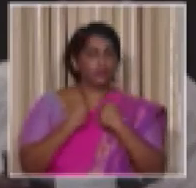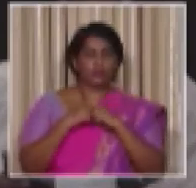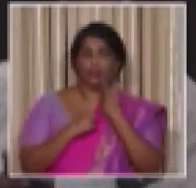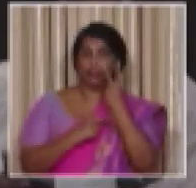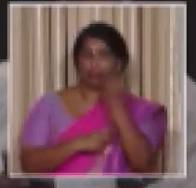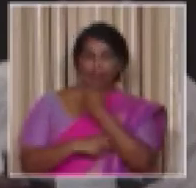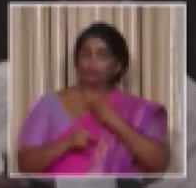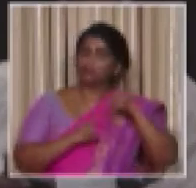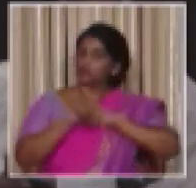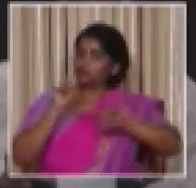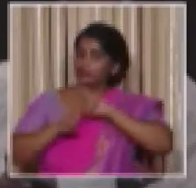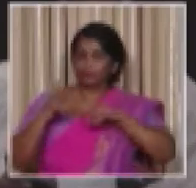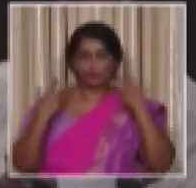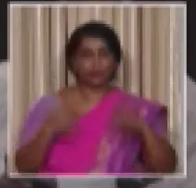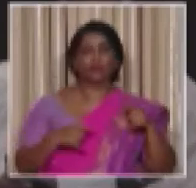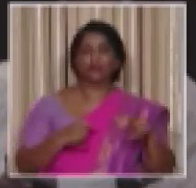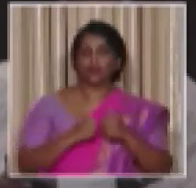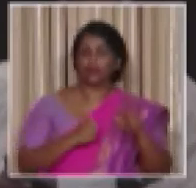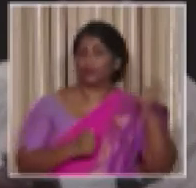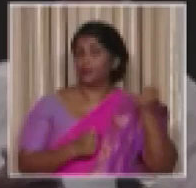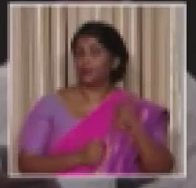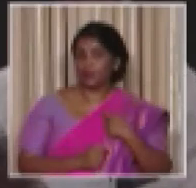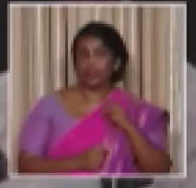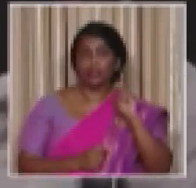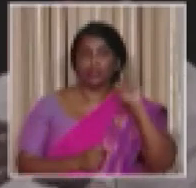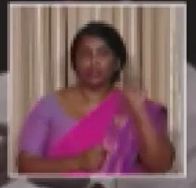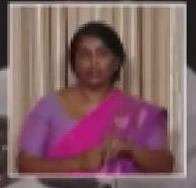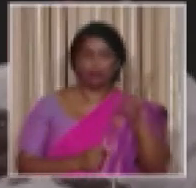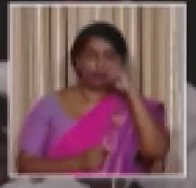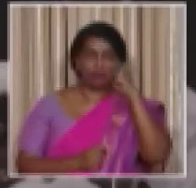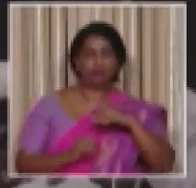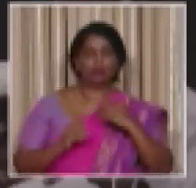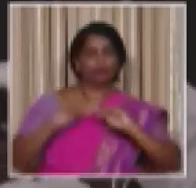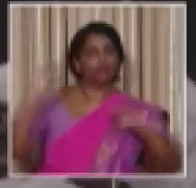සාකච්ඡා කළා. ආව AI ලිමක් කළා 30,000ක දීමනාවක් අතුරු